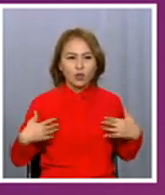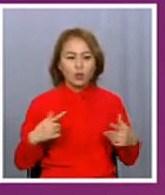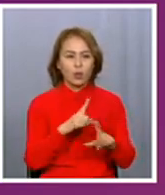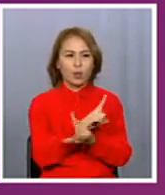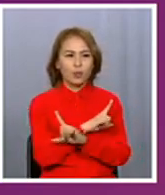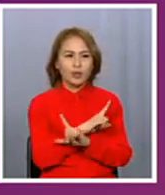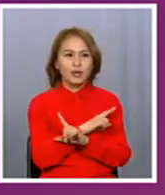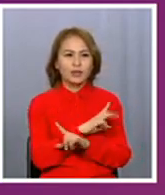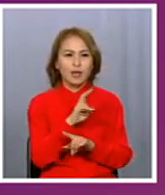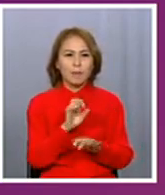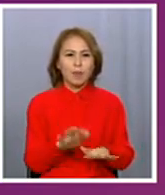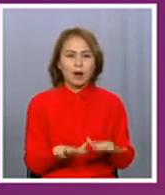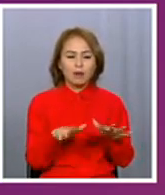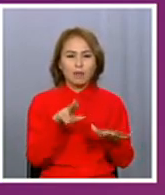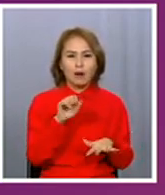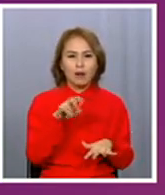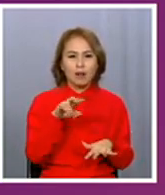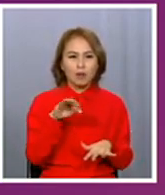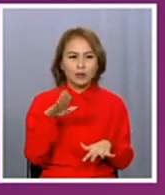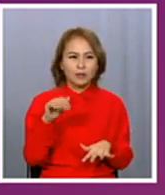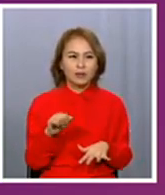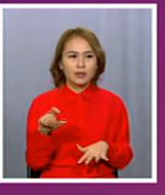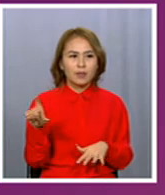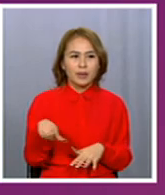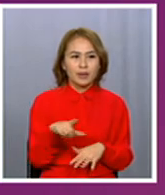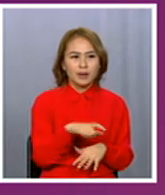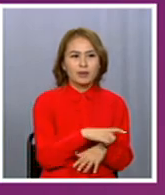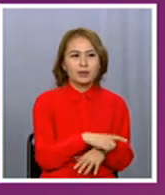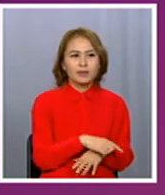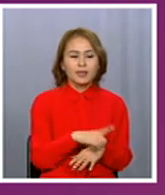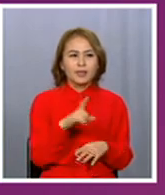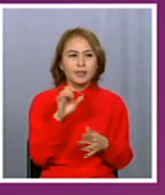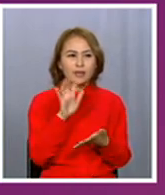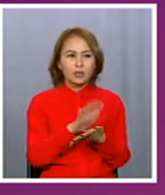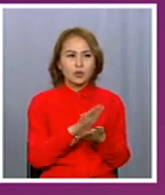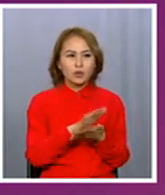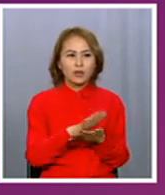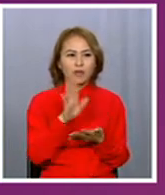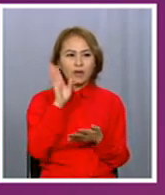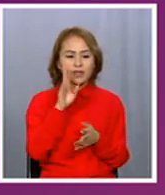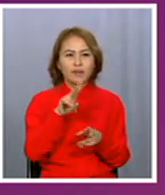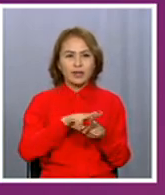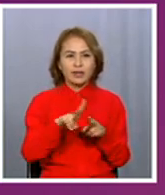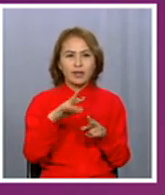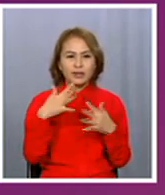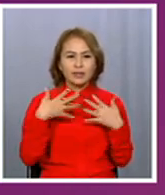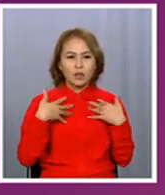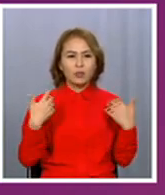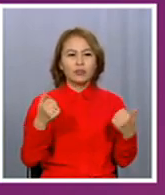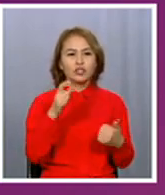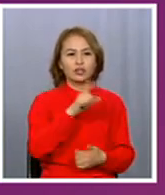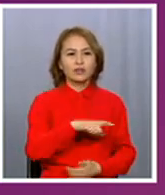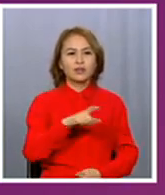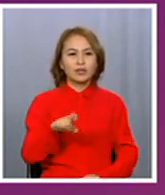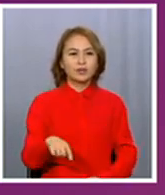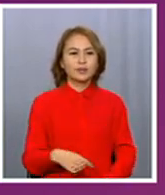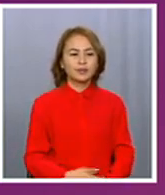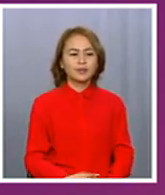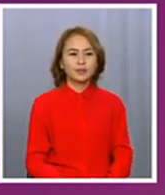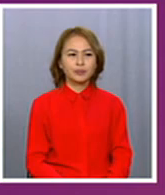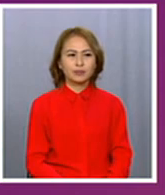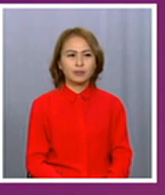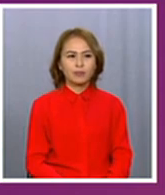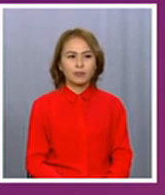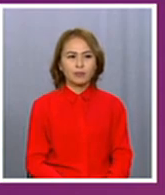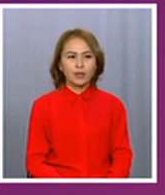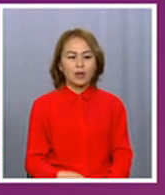на болотах, на берегах рек. Загрязненная вода вредна для здоровья человека. Не